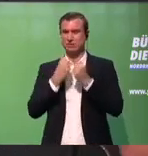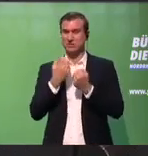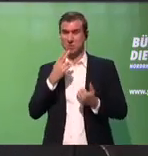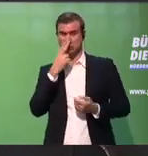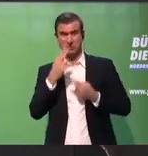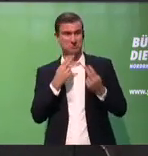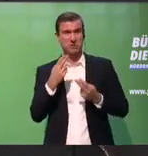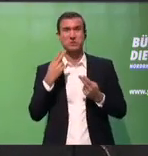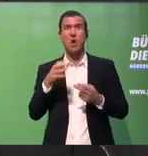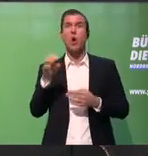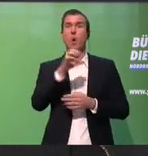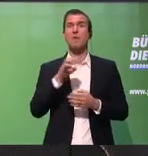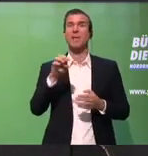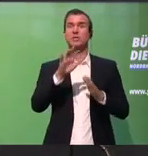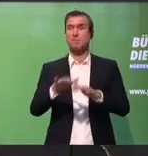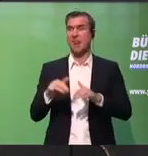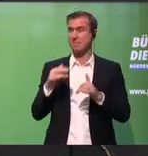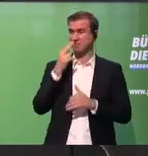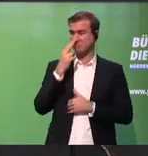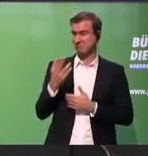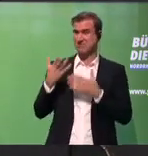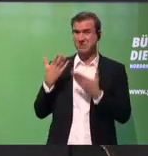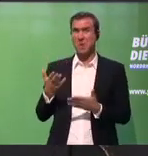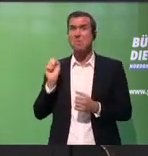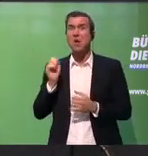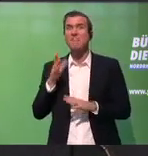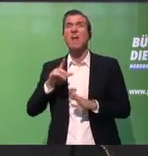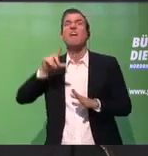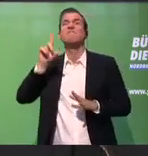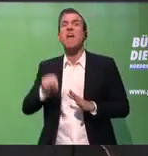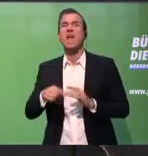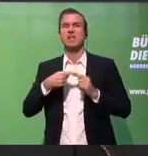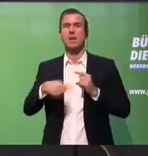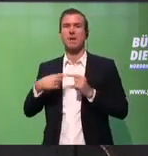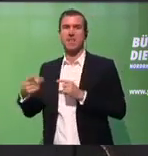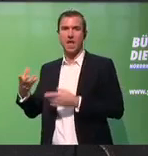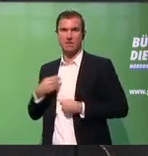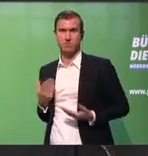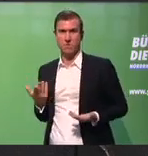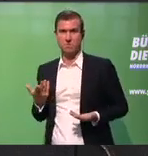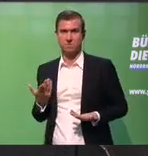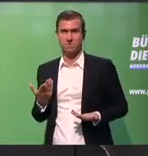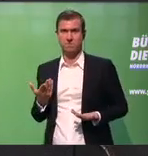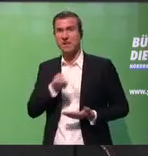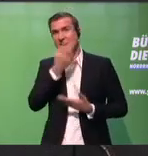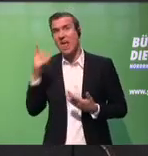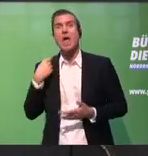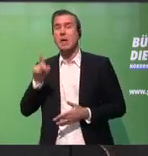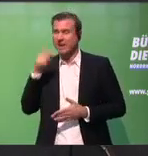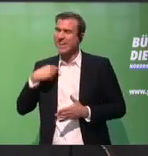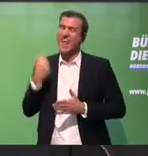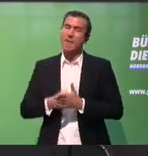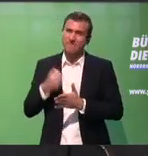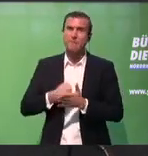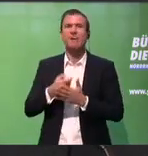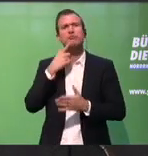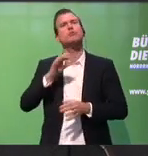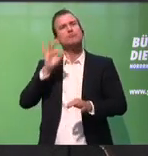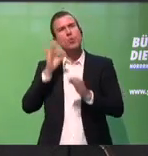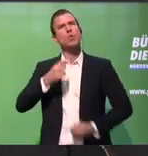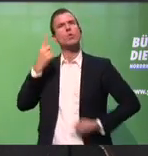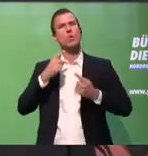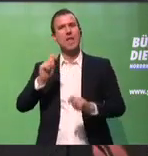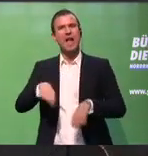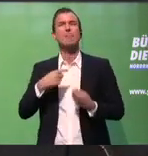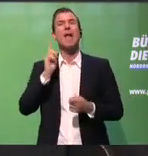die Zusammensetzung des Europäischen Parlaments, gegebenenfalls mit weniger Mandaten rechnen müssen. Natürlich werden wir kämpfen für ein starkes, gutes Ergebnis, aber